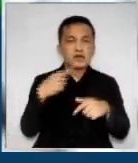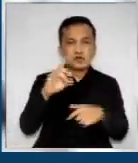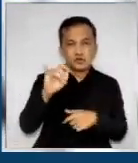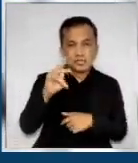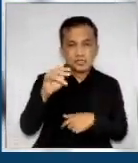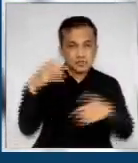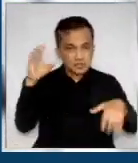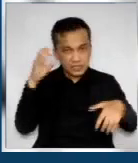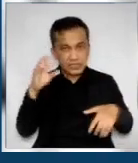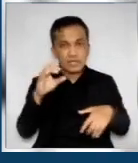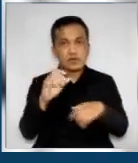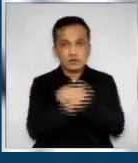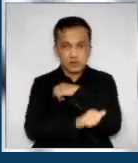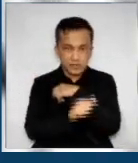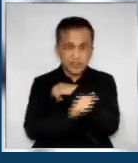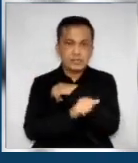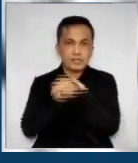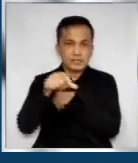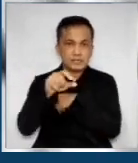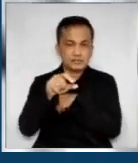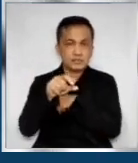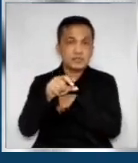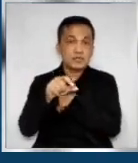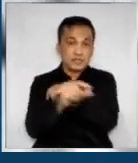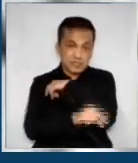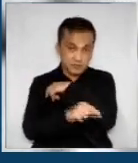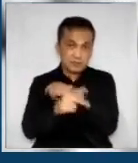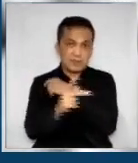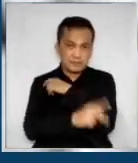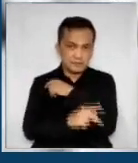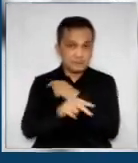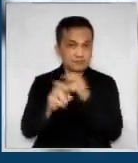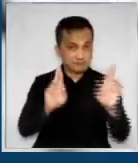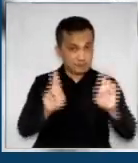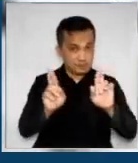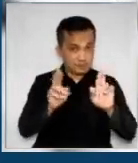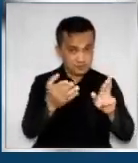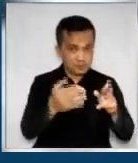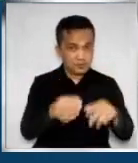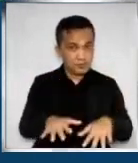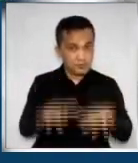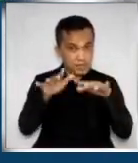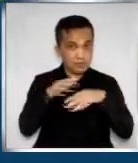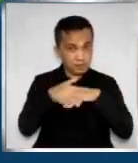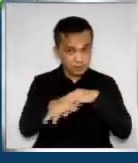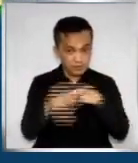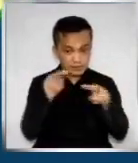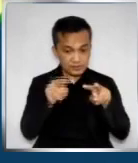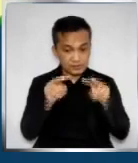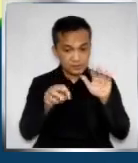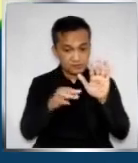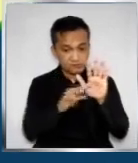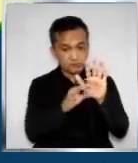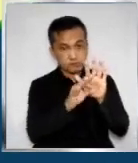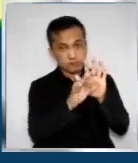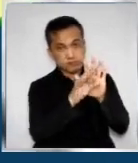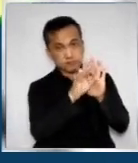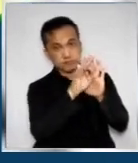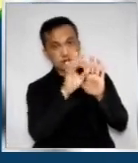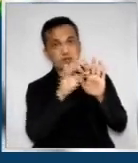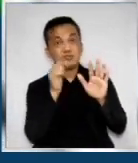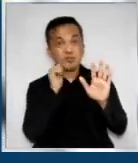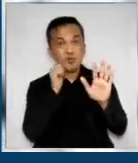Provinces. Maging I am ready po sa posibleng pagbaha o pagguho ng lupa. Pero makikita yung mga kapuso at dyan sa rainfall forecast, bukas po ay inaasahan